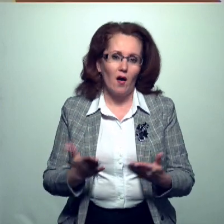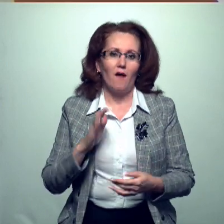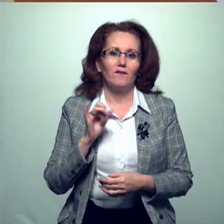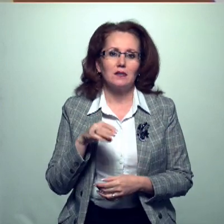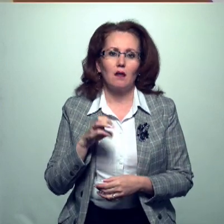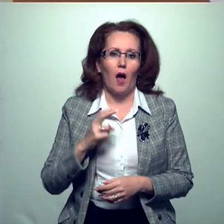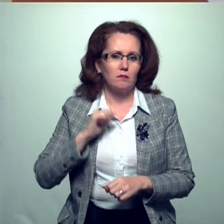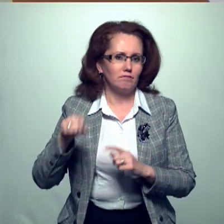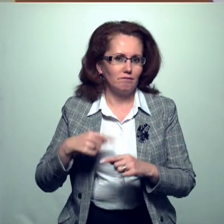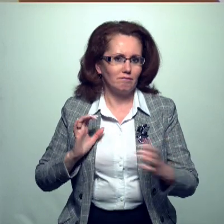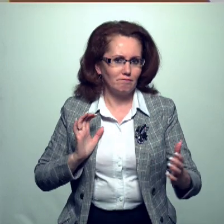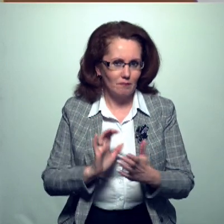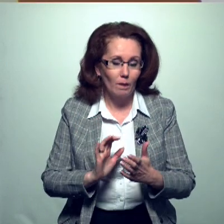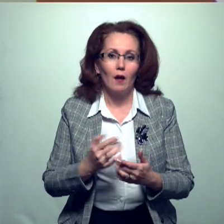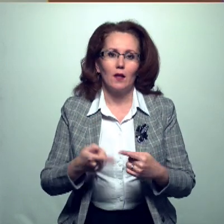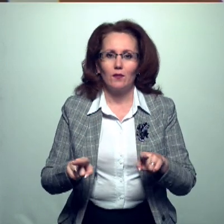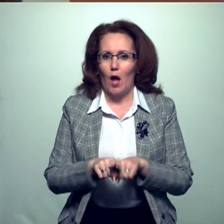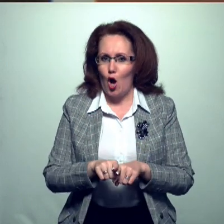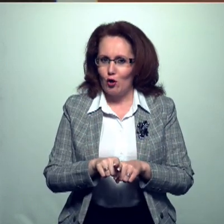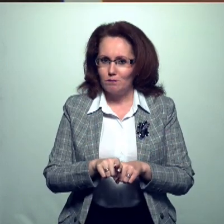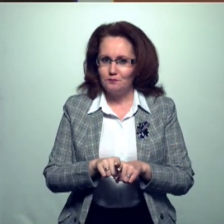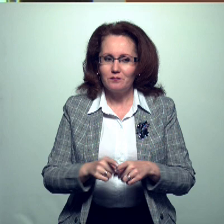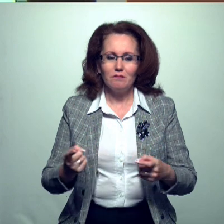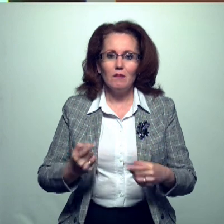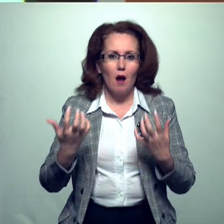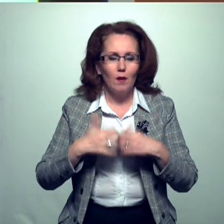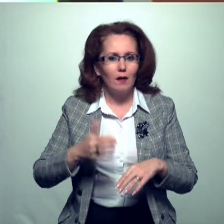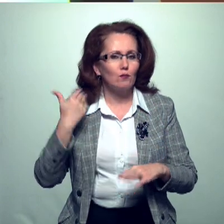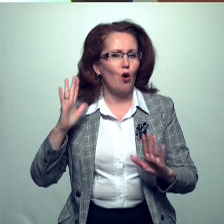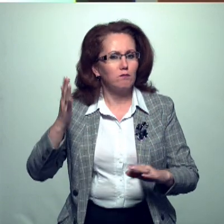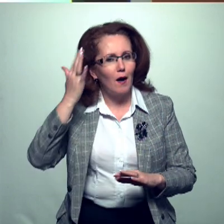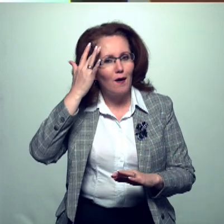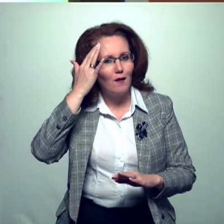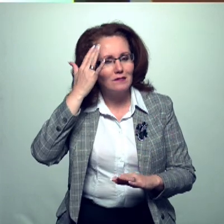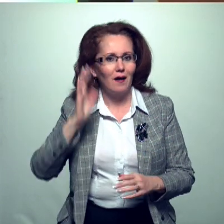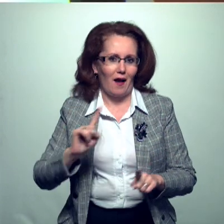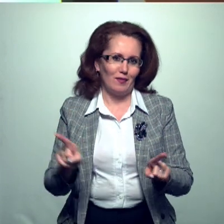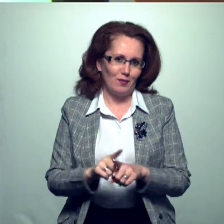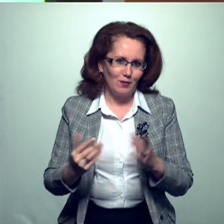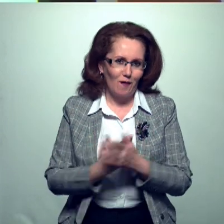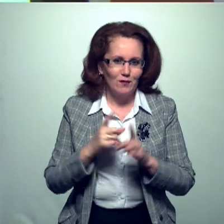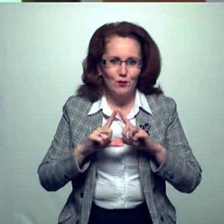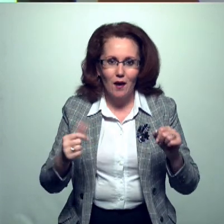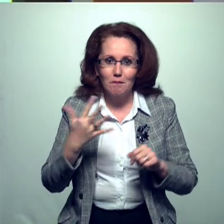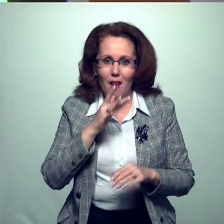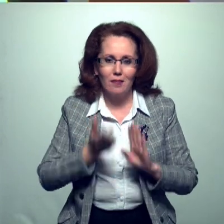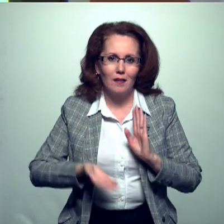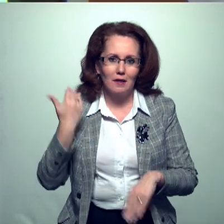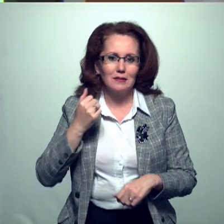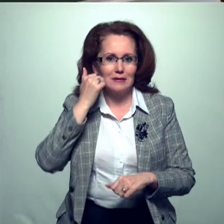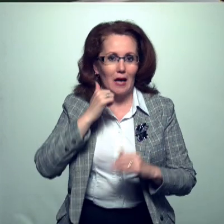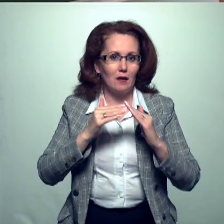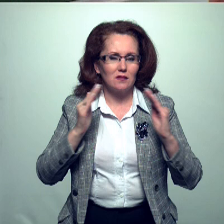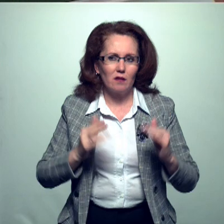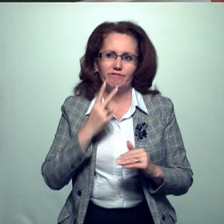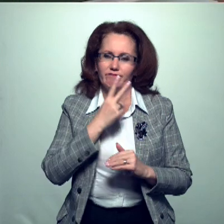верстаки. О таком оборудовании раньше только мечтали, вспоминают педагоги. Впрочем, как и о новой школе. 5 лет назад старое здание